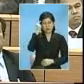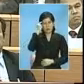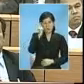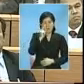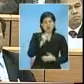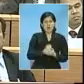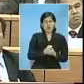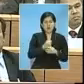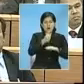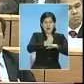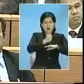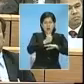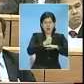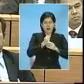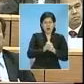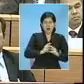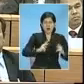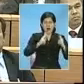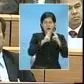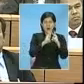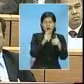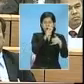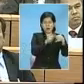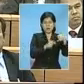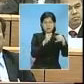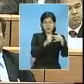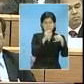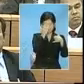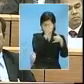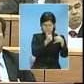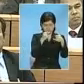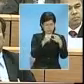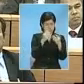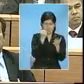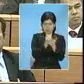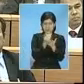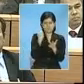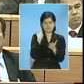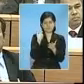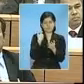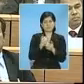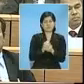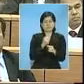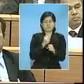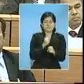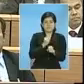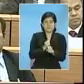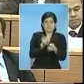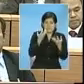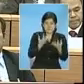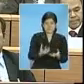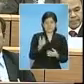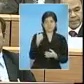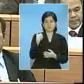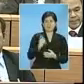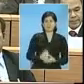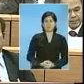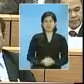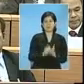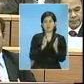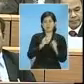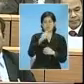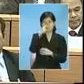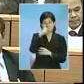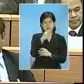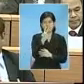้ตรีที่สวยที่รวยอย่างท่านเนี่ยจะทุ่มเททำงานอย่างหนักไม่รู้จักเหนดเหนื่อยคนไทยได้เห็น